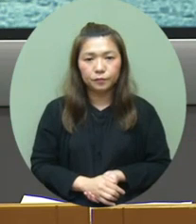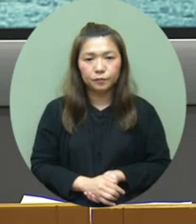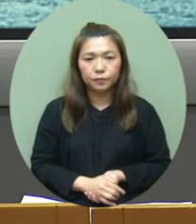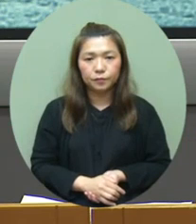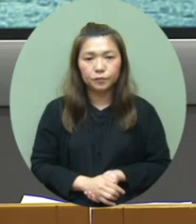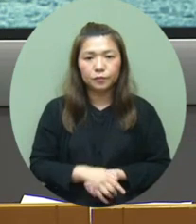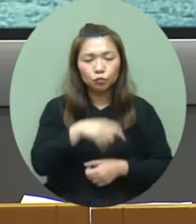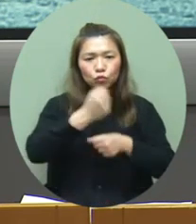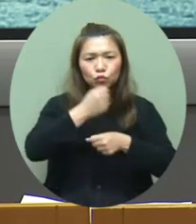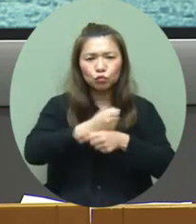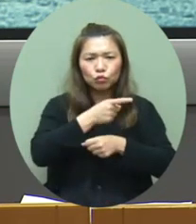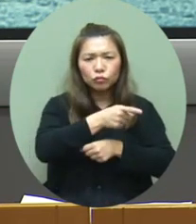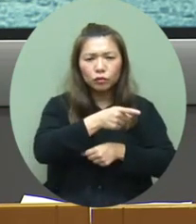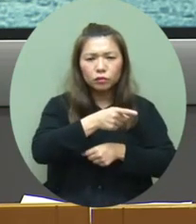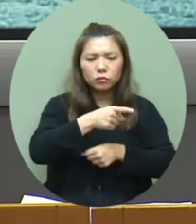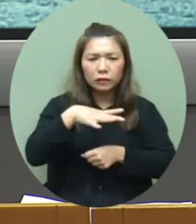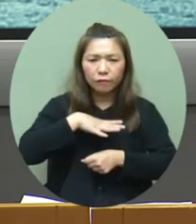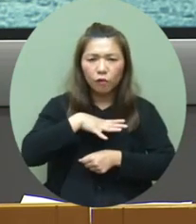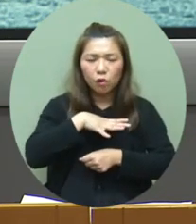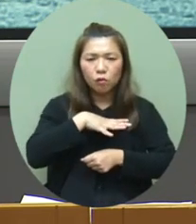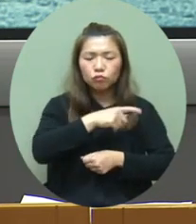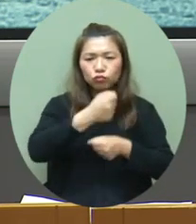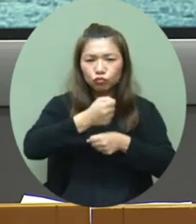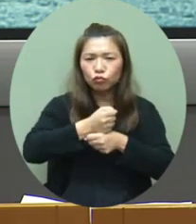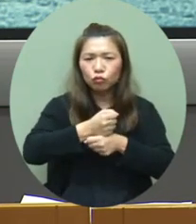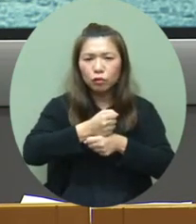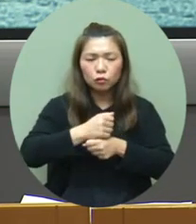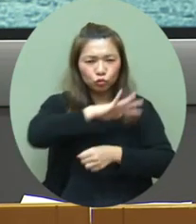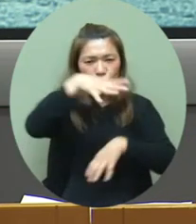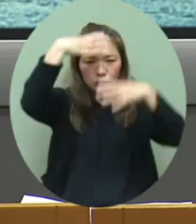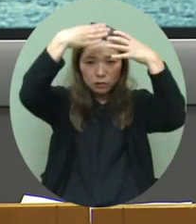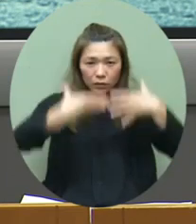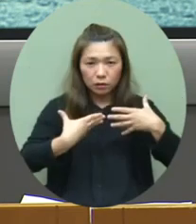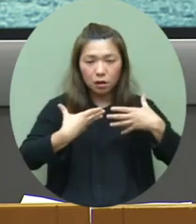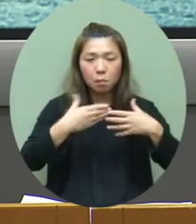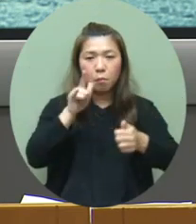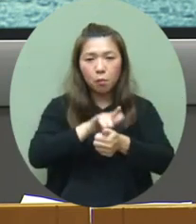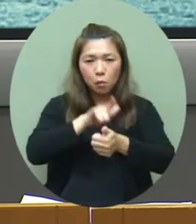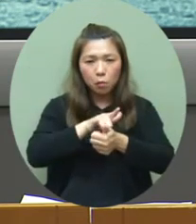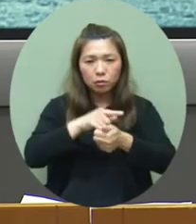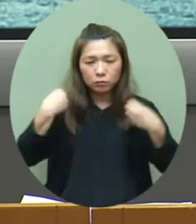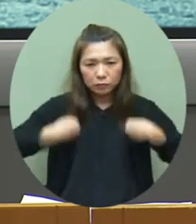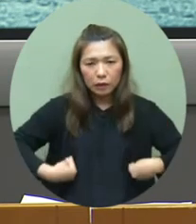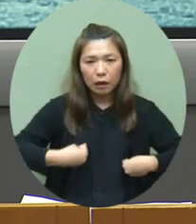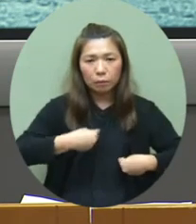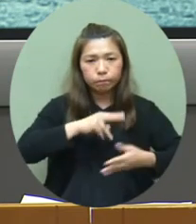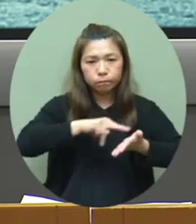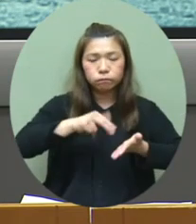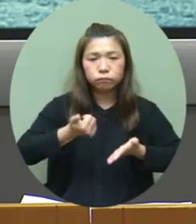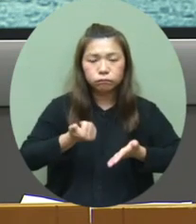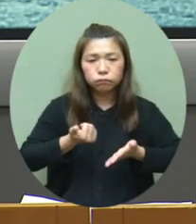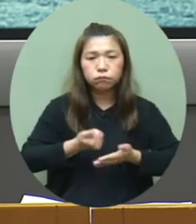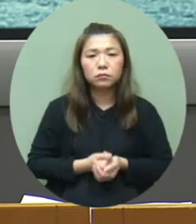因為他工作的性質，所以他工作的時候都會穿全副的即保護衣物的。但